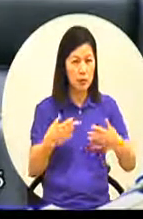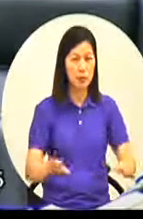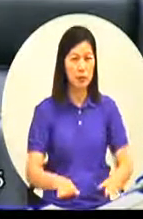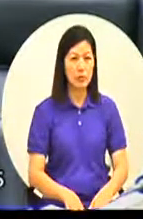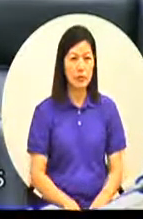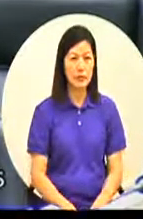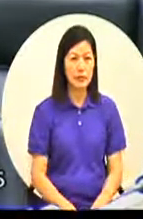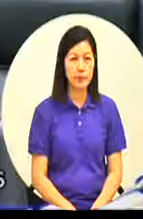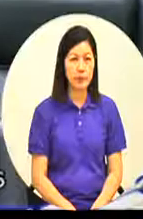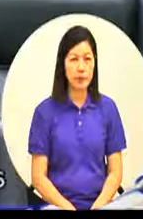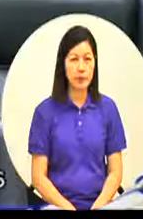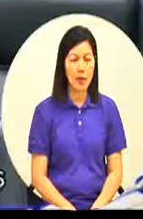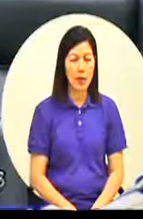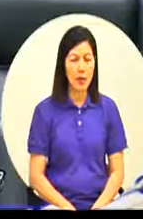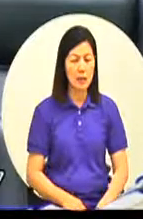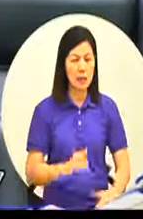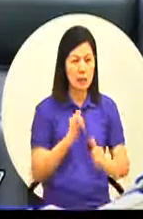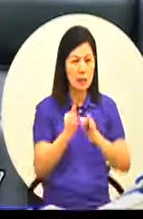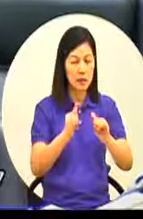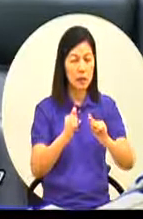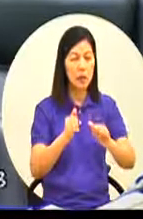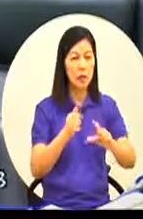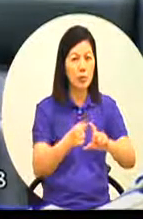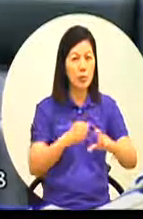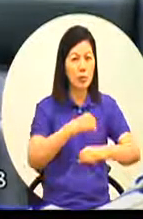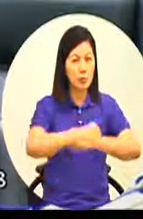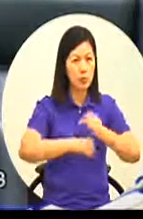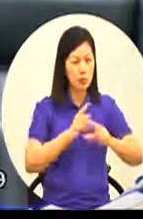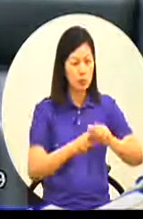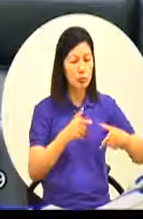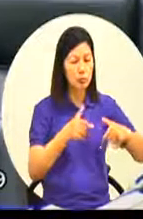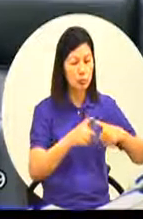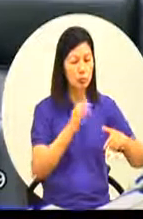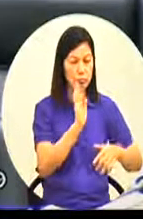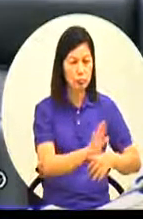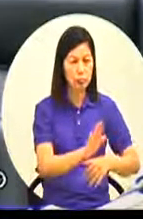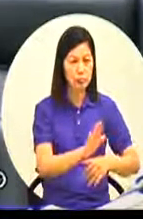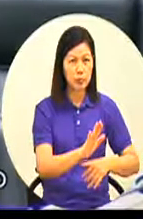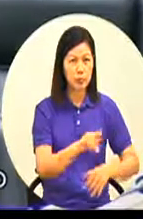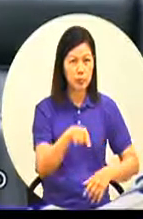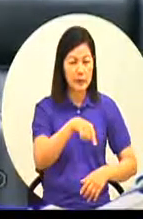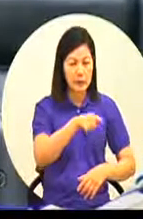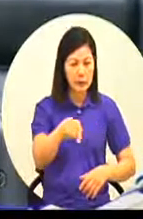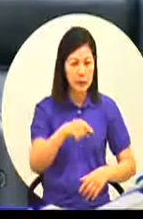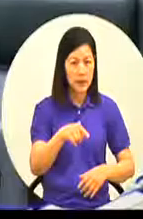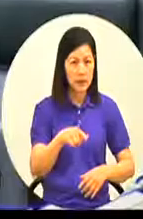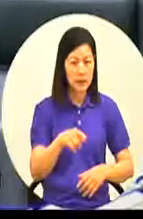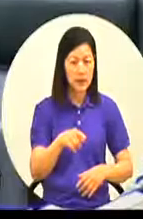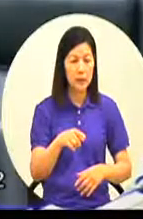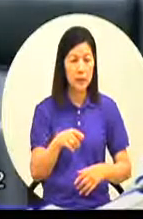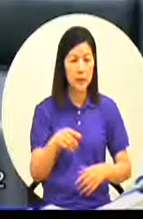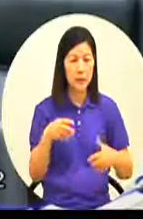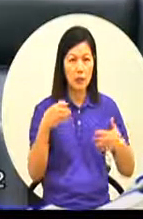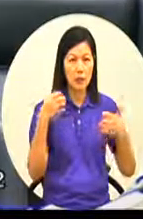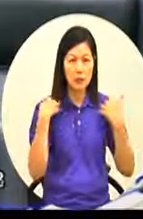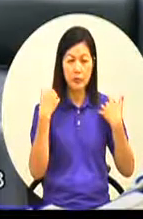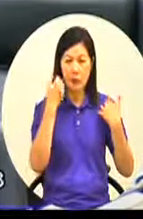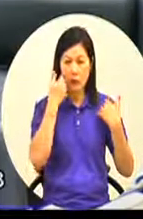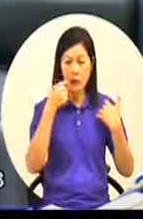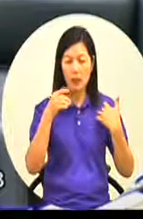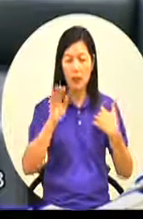为它是属于社区活动中心嘛。 是。 啊，对不对？啊，问题是社区活动中心又不隶属于你们直接管理啊，